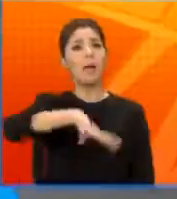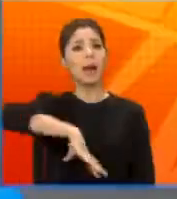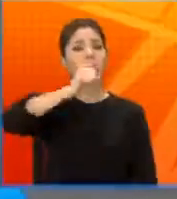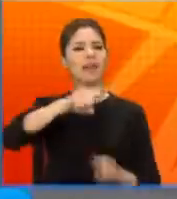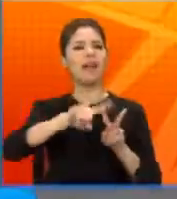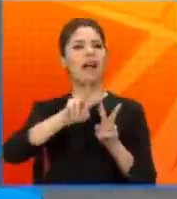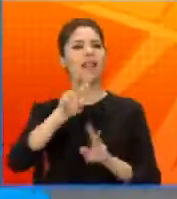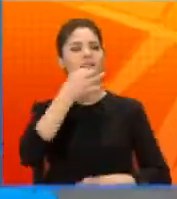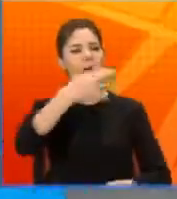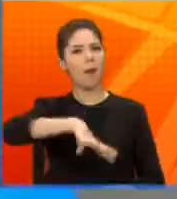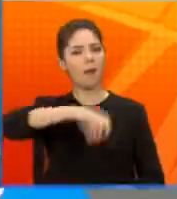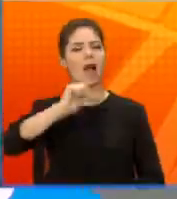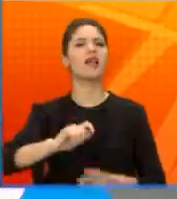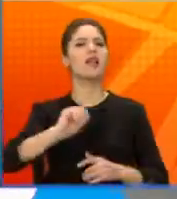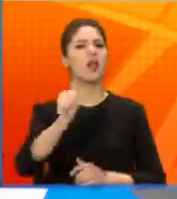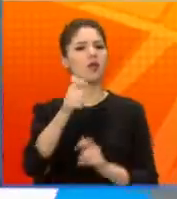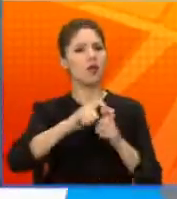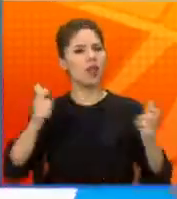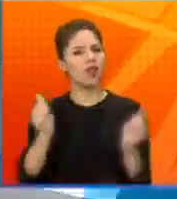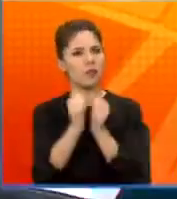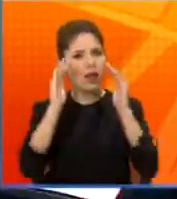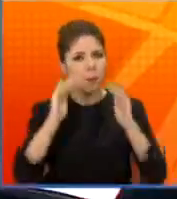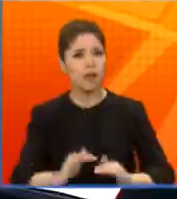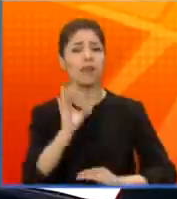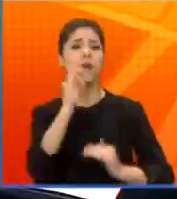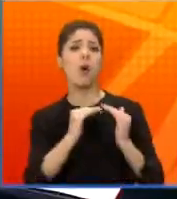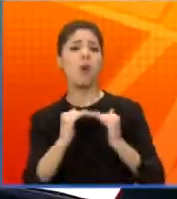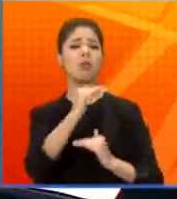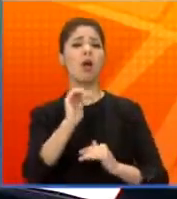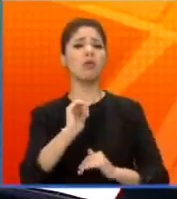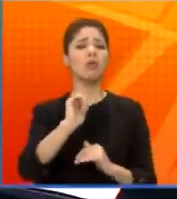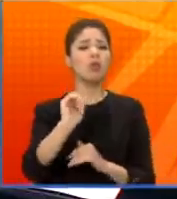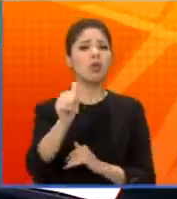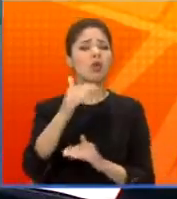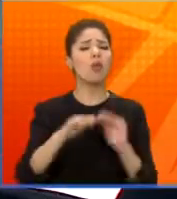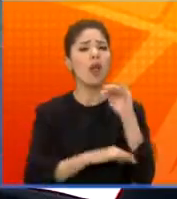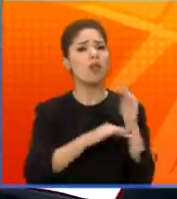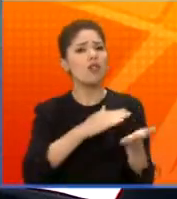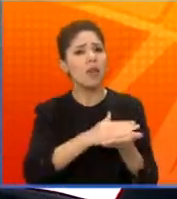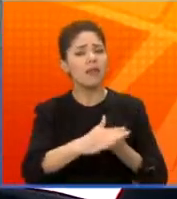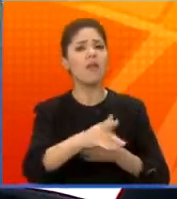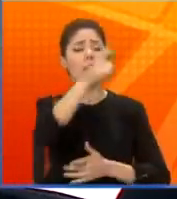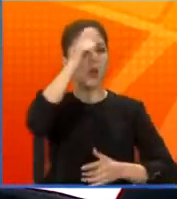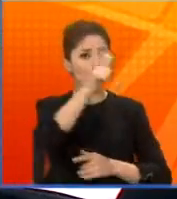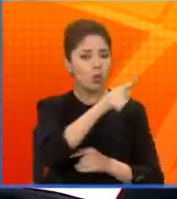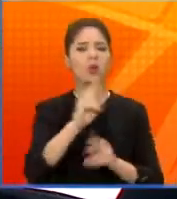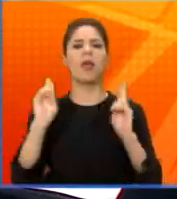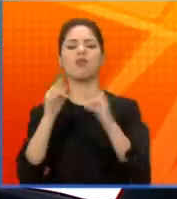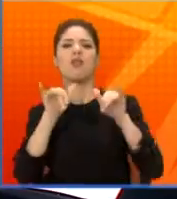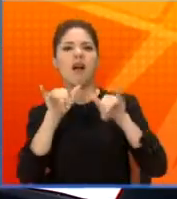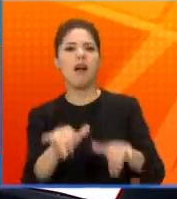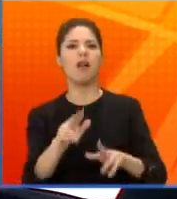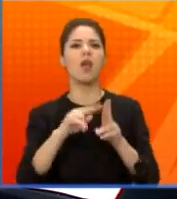Haberin merkezinden, ATV Haber merkezinden günün gelişmeleriyle birlikteyiz. Olağan dışı günler yaşamaya devam ediyor hem Türkiye hem de